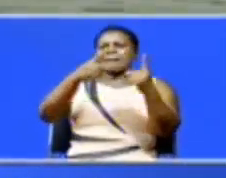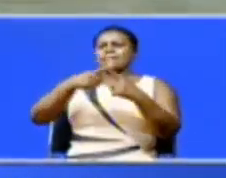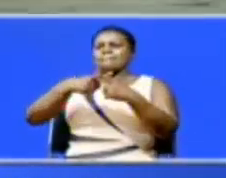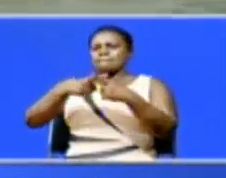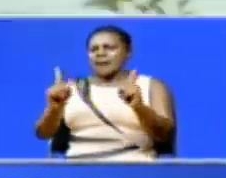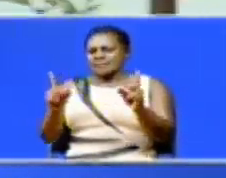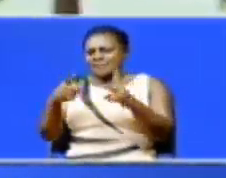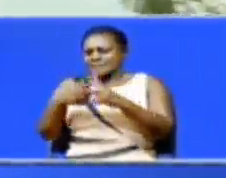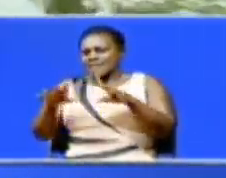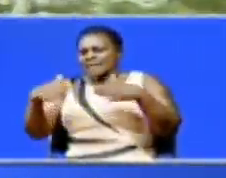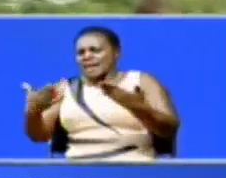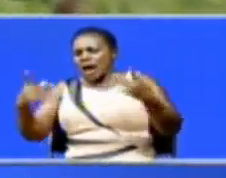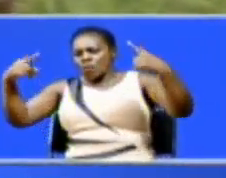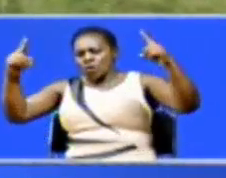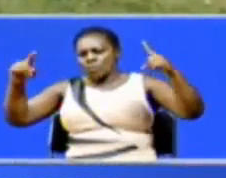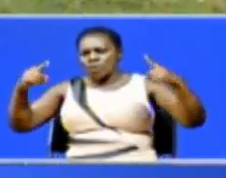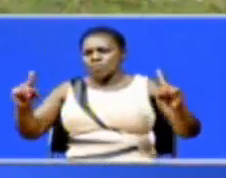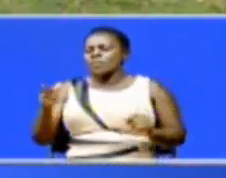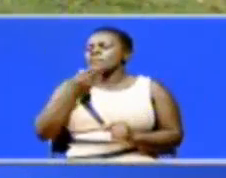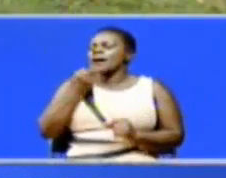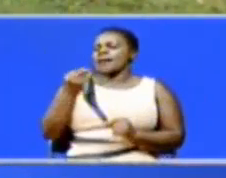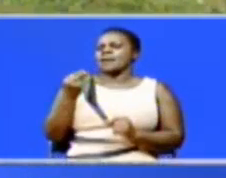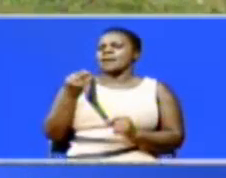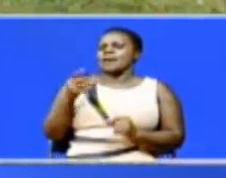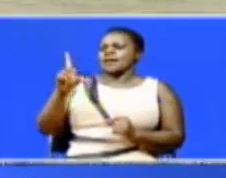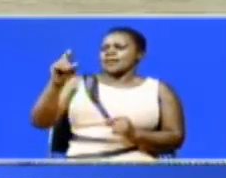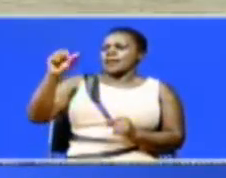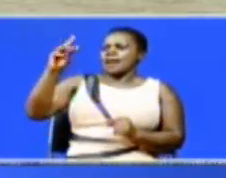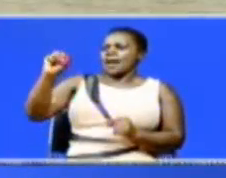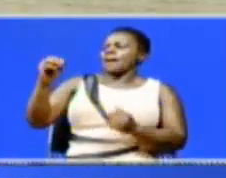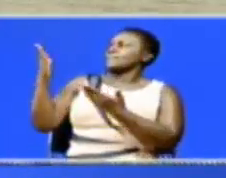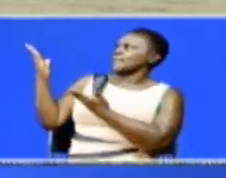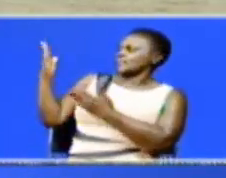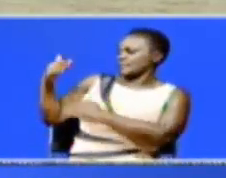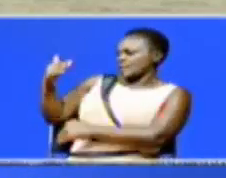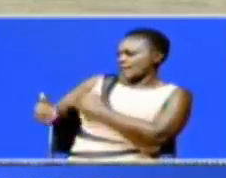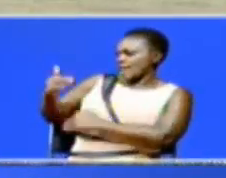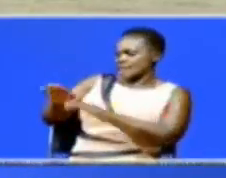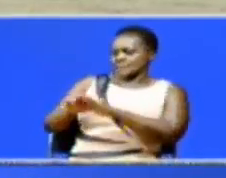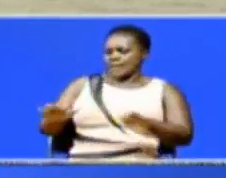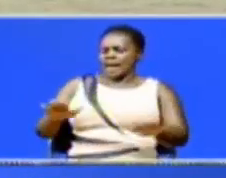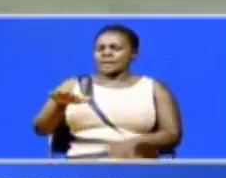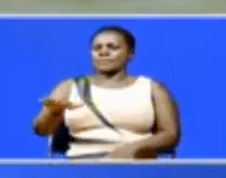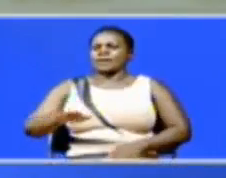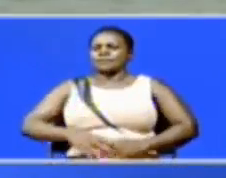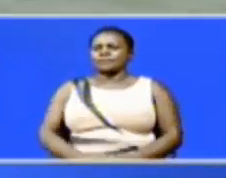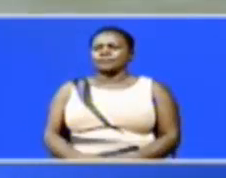Lakini chimbuko la ufanisi wake mzee Masisia ni bwawa hili kando tu ya shamba lake.